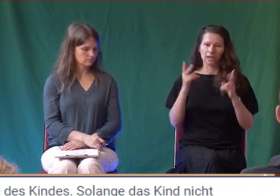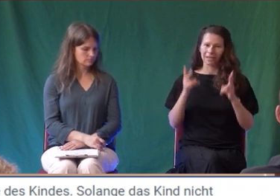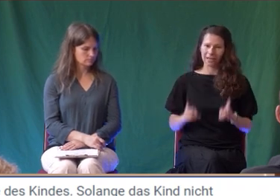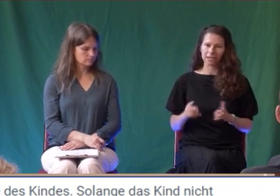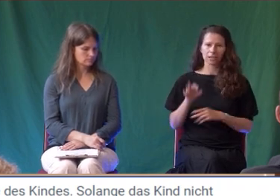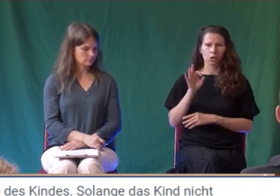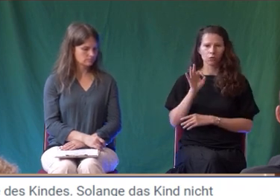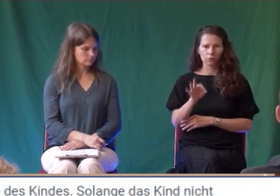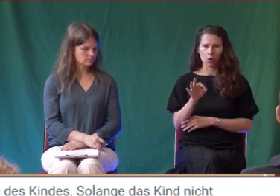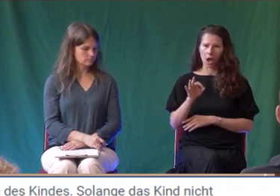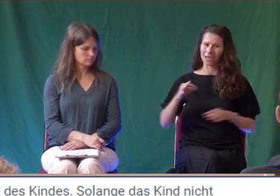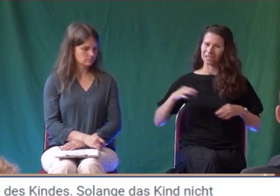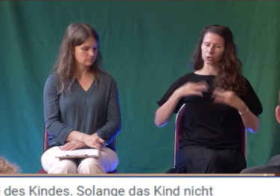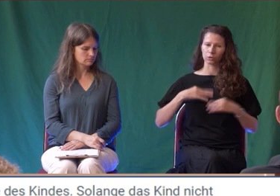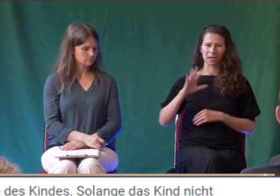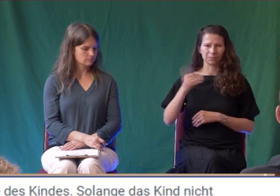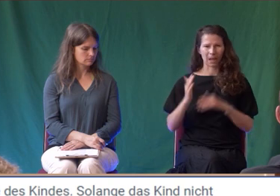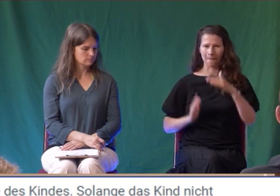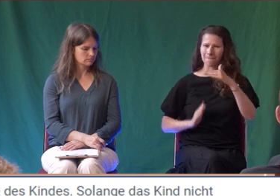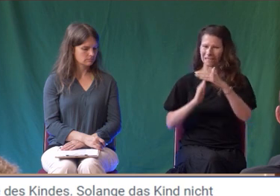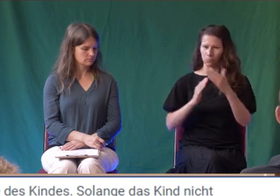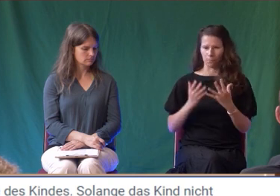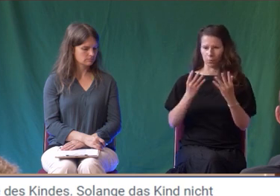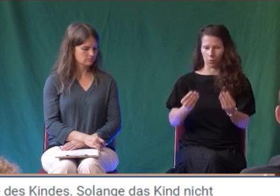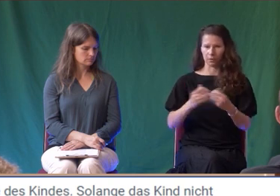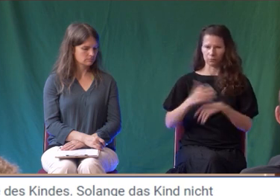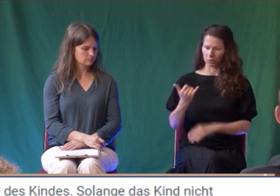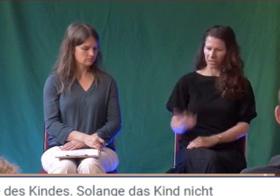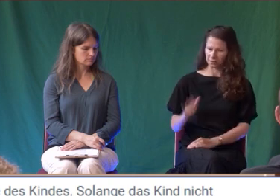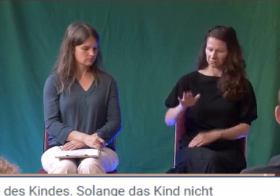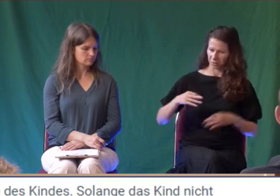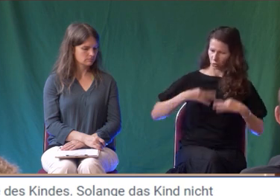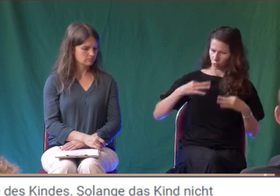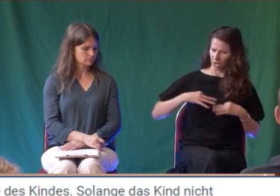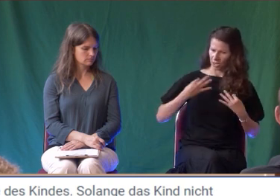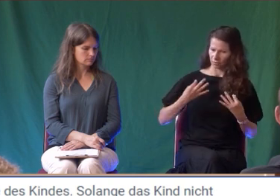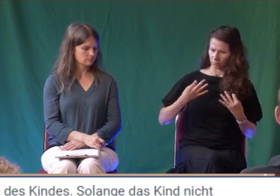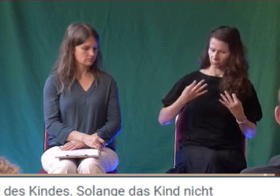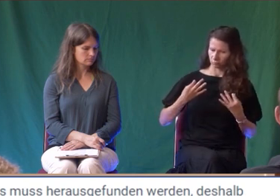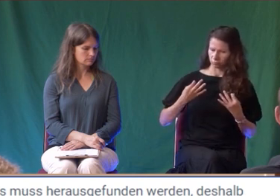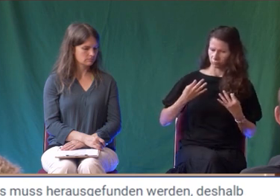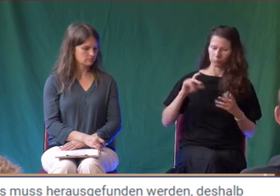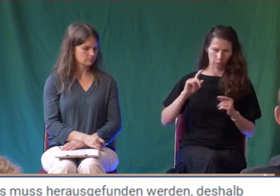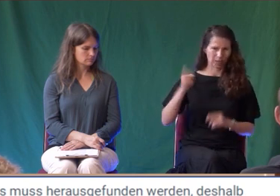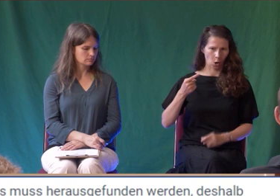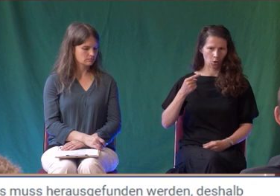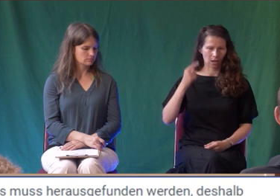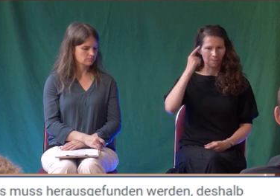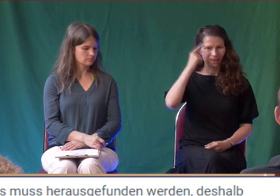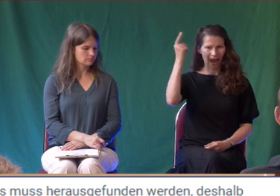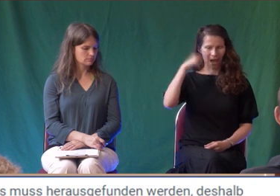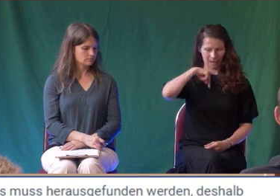Höchstmaß an Gesundheit und ich denke da an die Gesundheit eines Kindes was sozusagen auch die mentale Gesundheit angeht auf